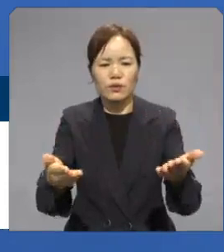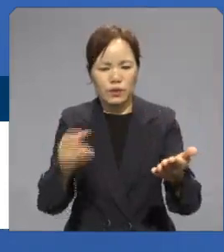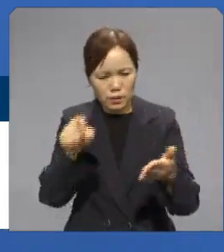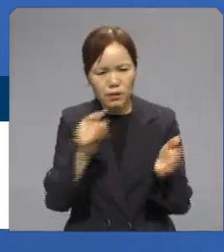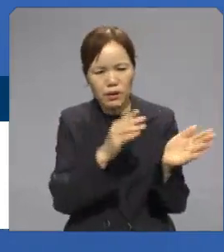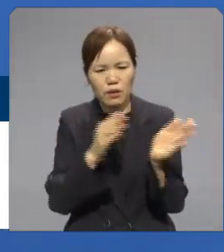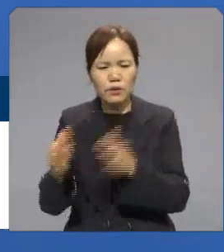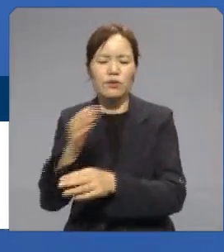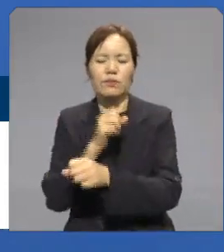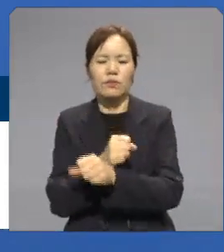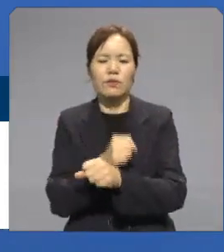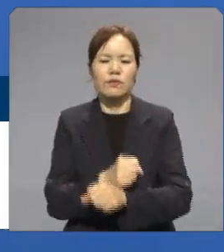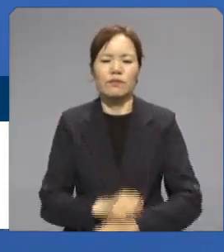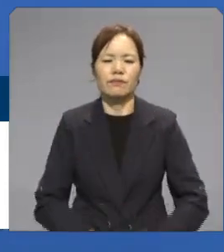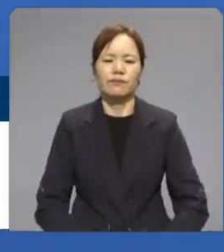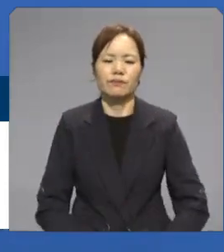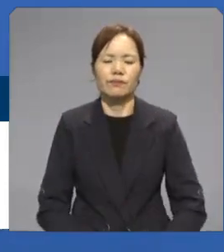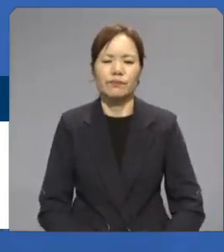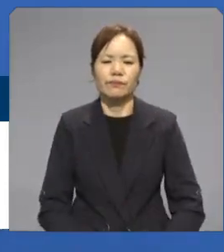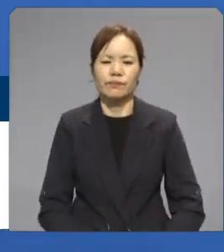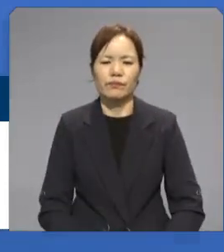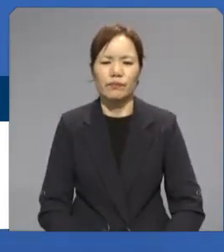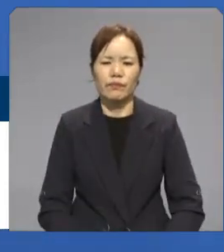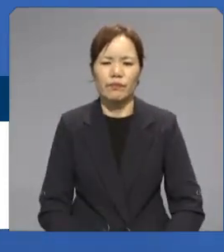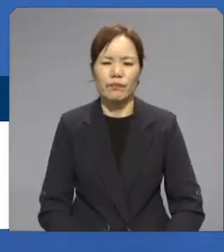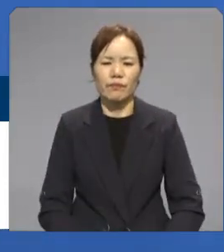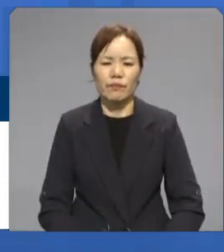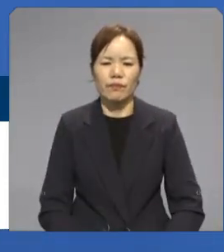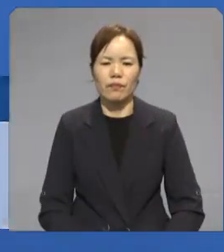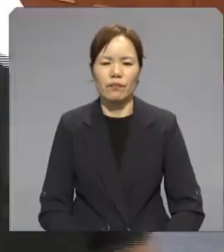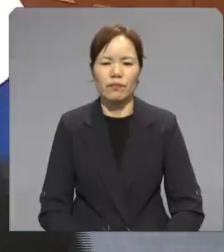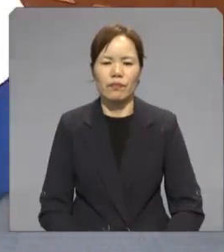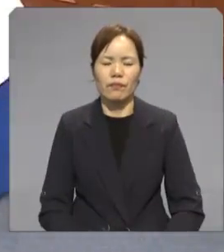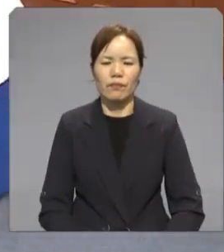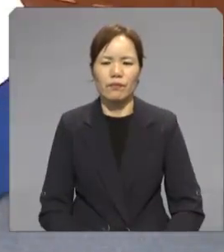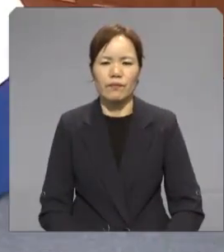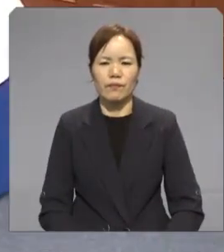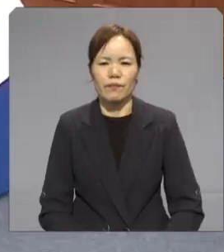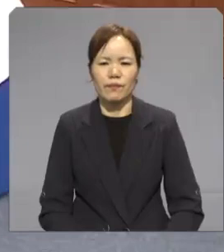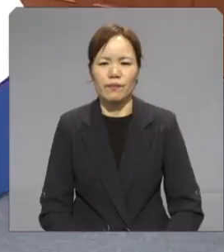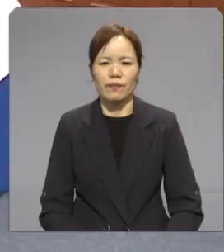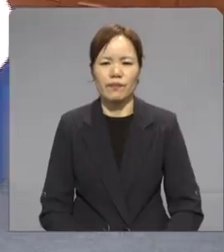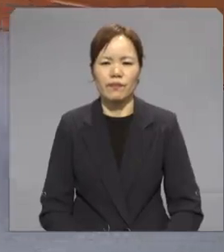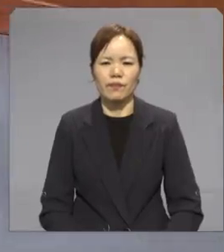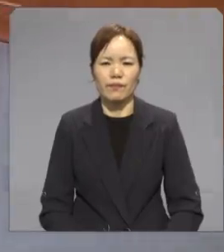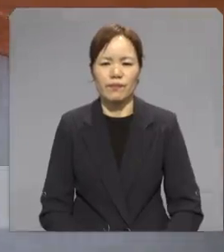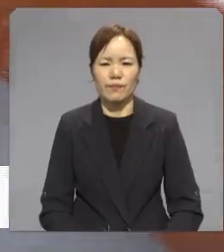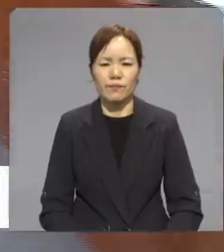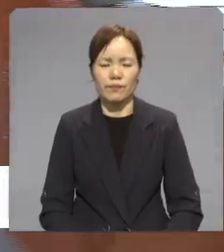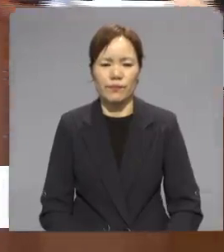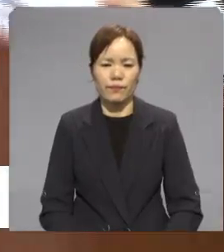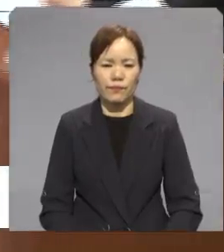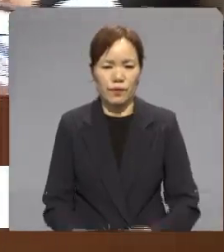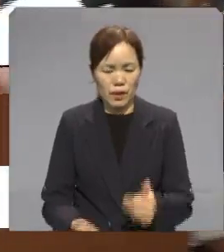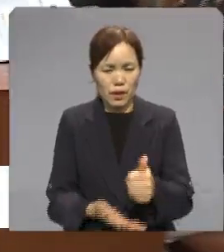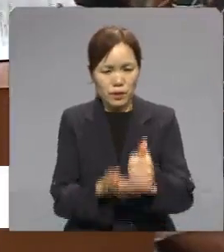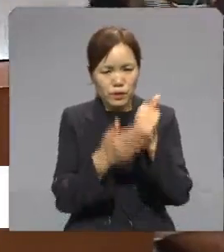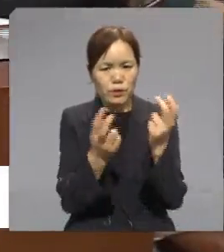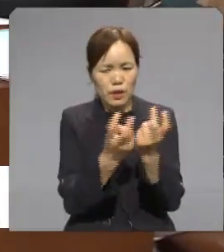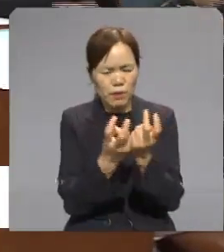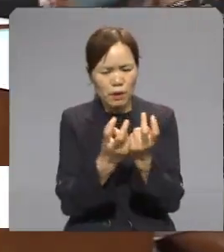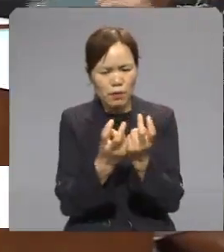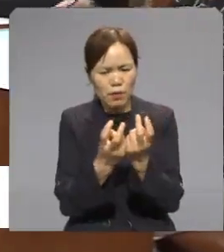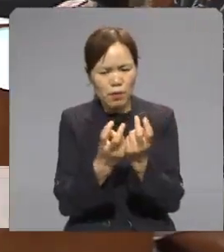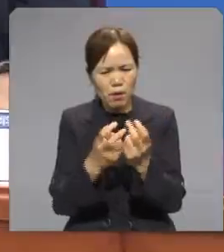있도록 그렇게 아 준비를 하겠다 하는 말씀을 드립니다 한번 위장 전이는 추대 방식의 경우 흥행에